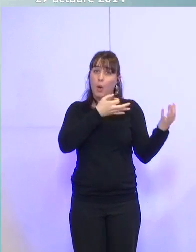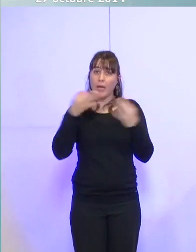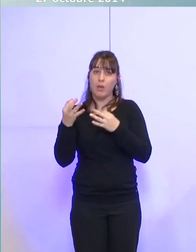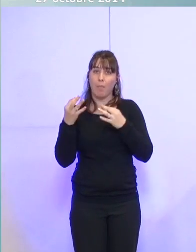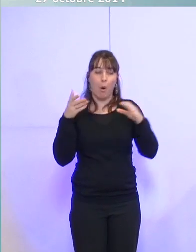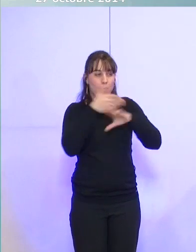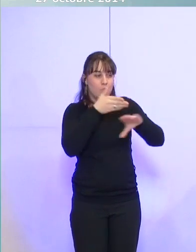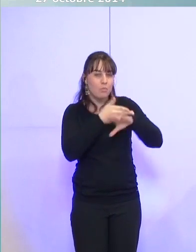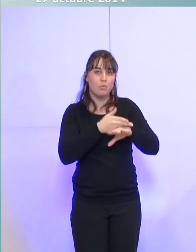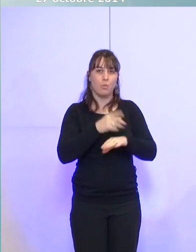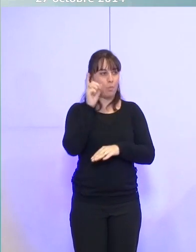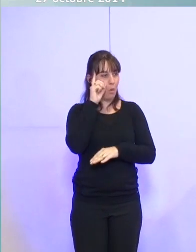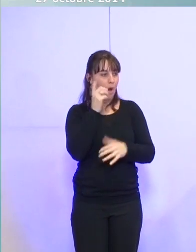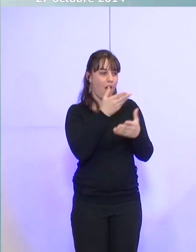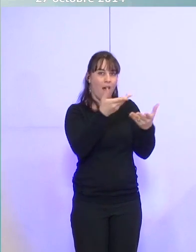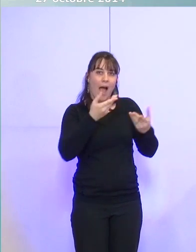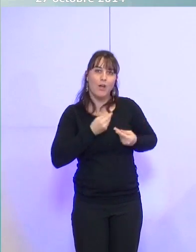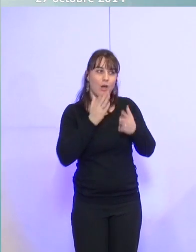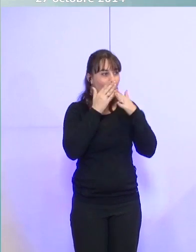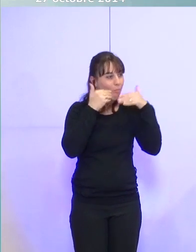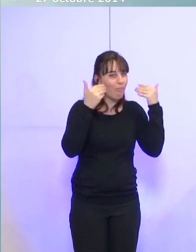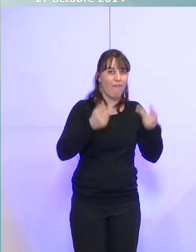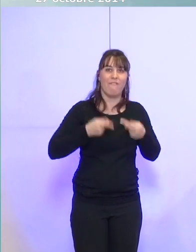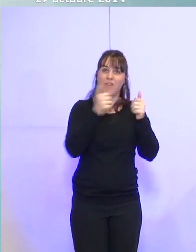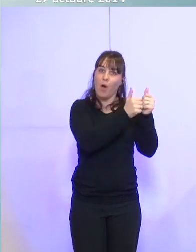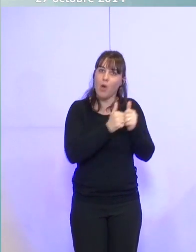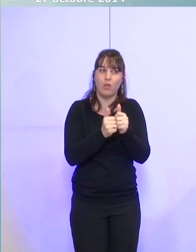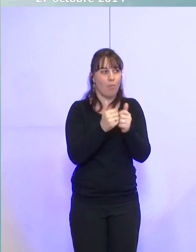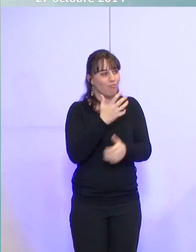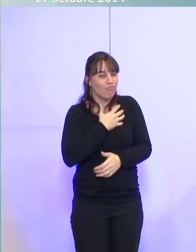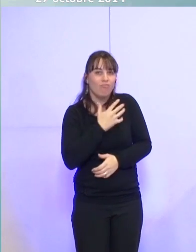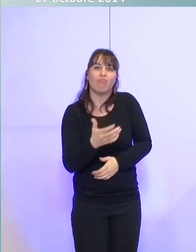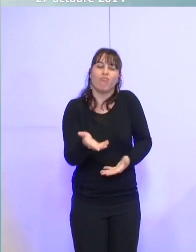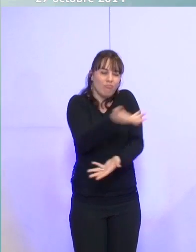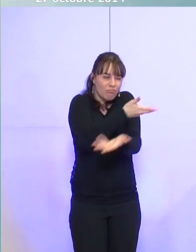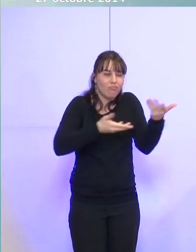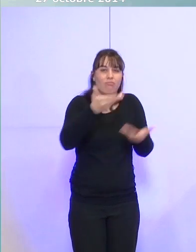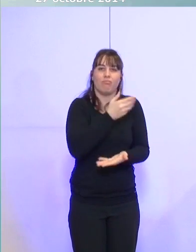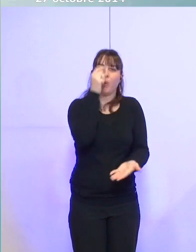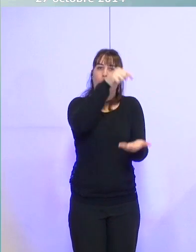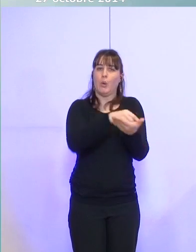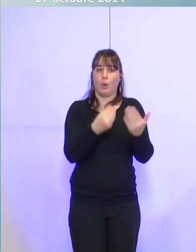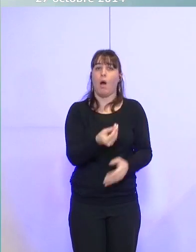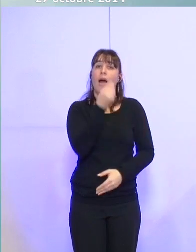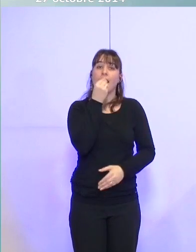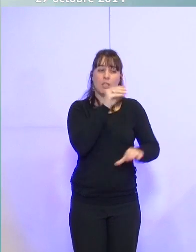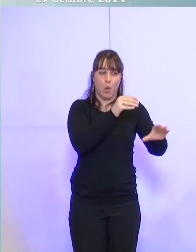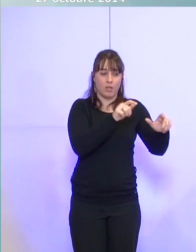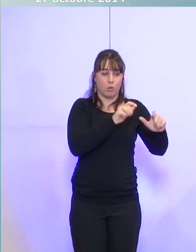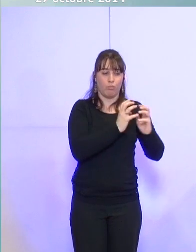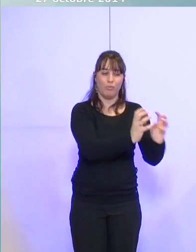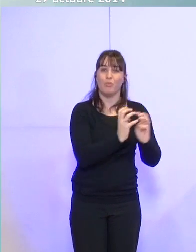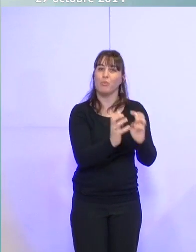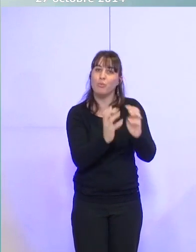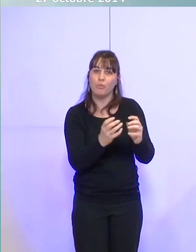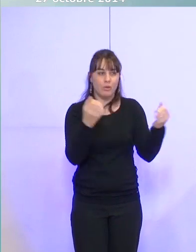et la recherche de la convivialité et du vivre ensemble. Il s'agit d'un lieu de restauration, également